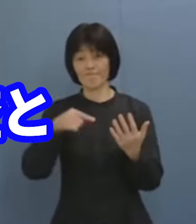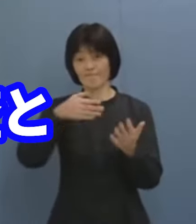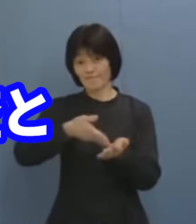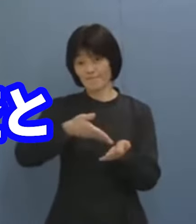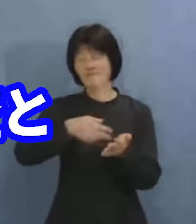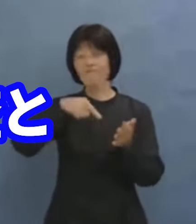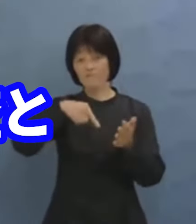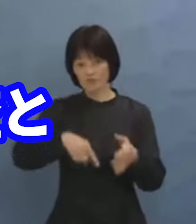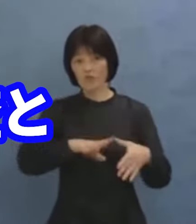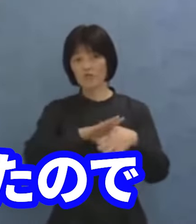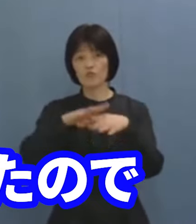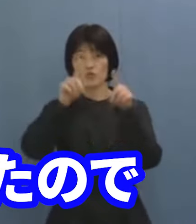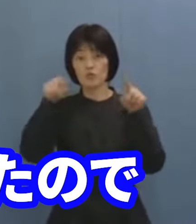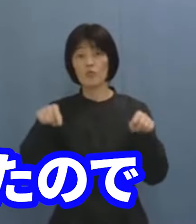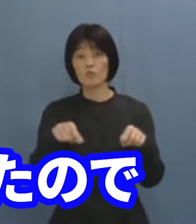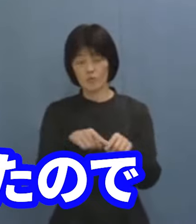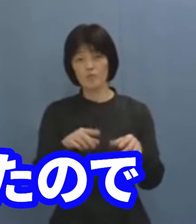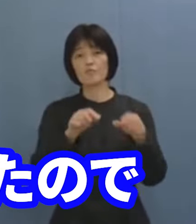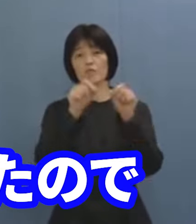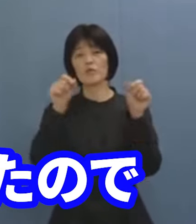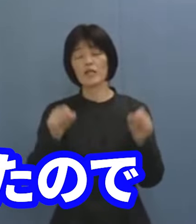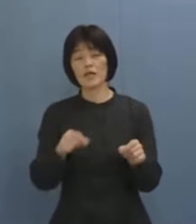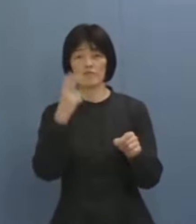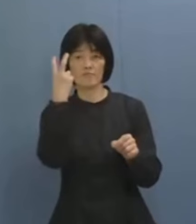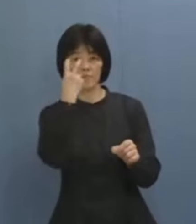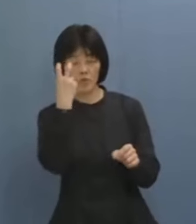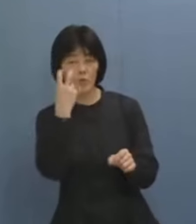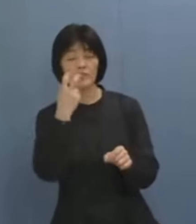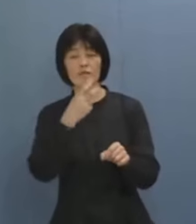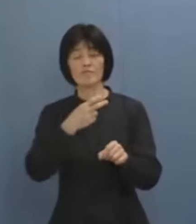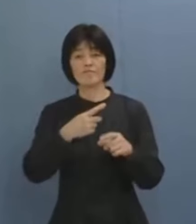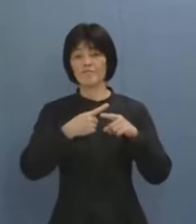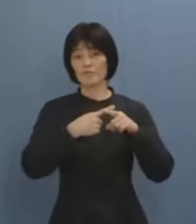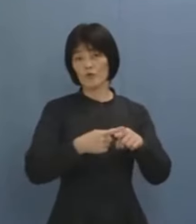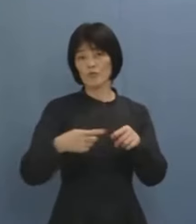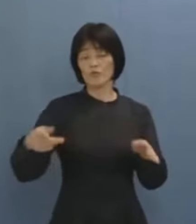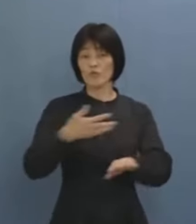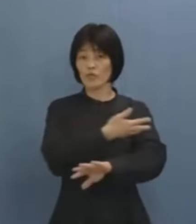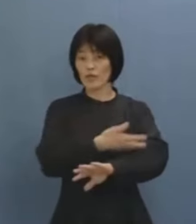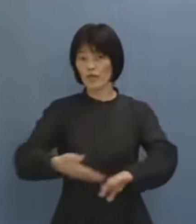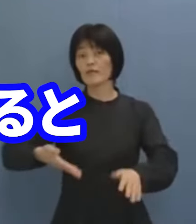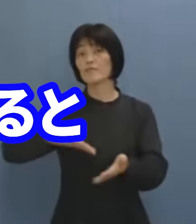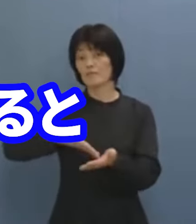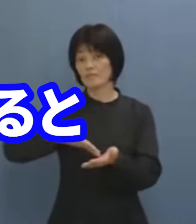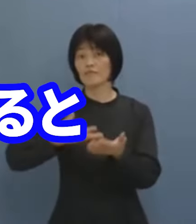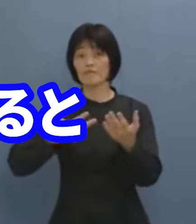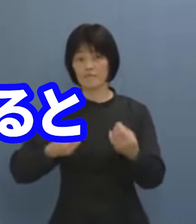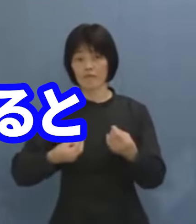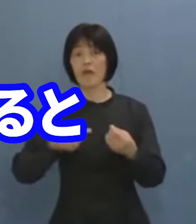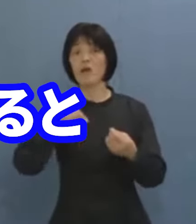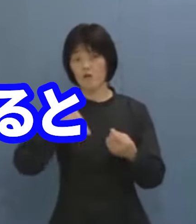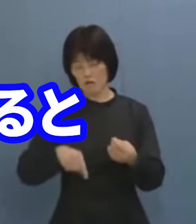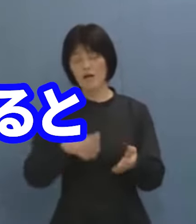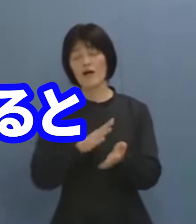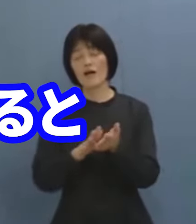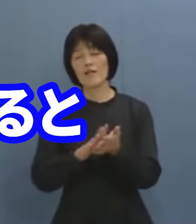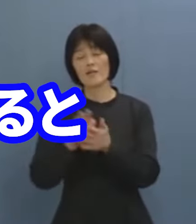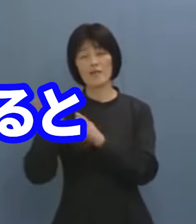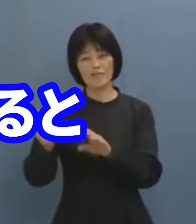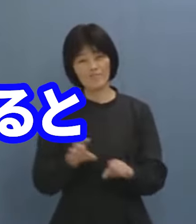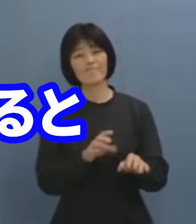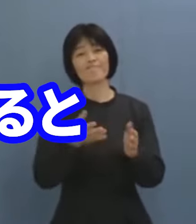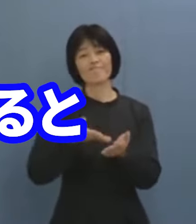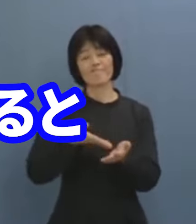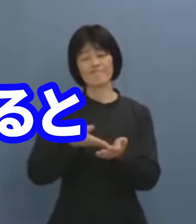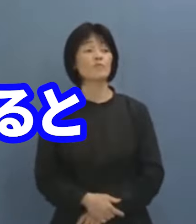査と処分の経緯を話しさせていただきましたので、まあ、そこを改めて、説明するということになると思